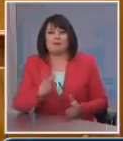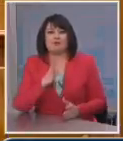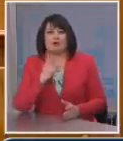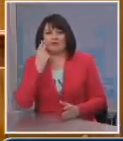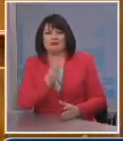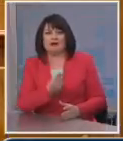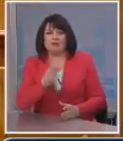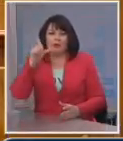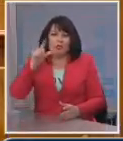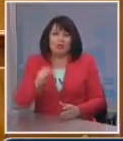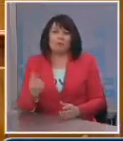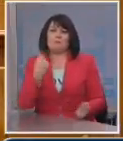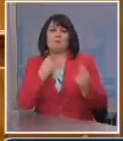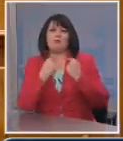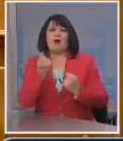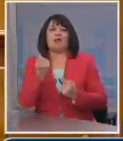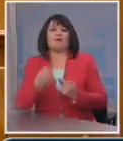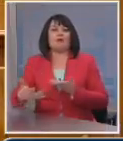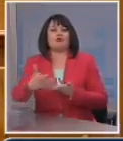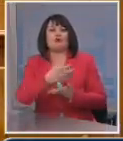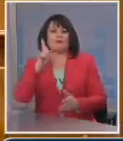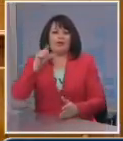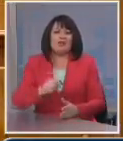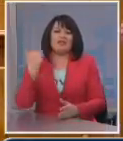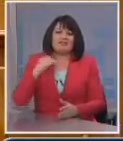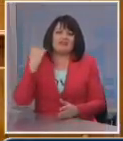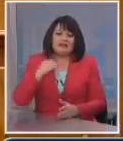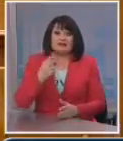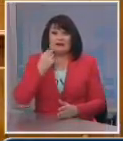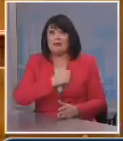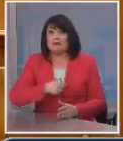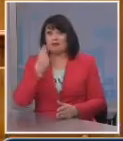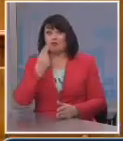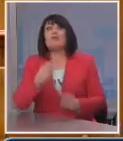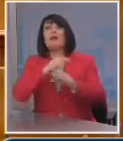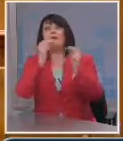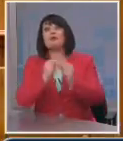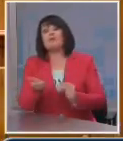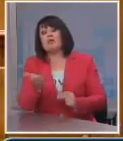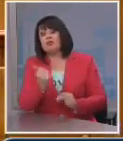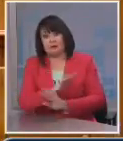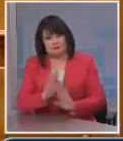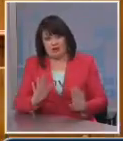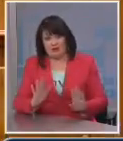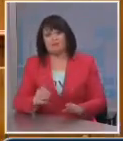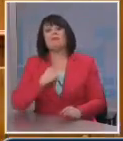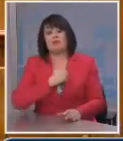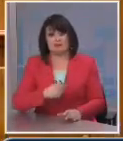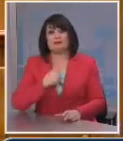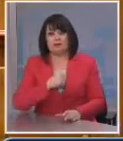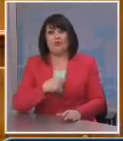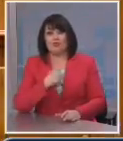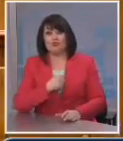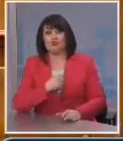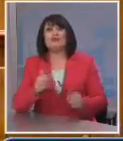να χάνουν μεγάλο μέρος των εισοδημάτων τους, κάνουν θυσίες, αλλά δυστυχώς δεν βλέπουν κανένα φως στην άκρη του τούνελ. Και δυστυχώς